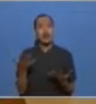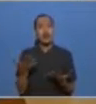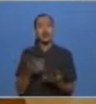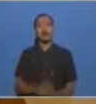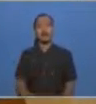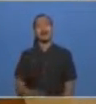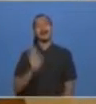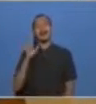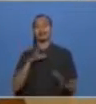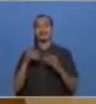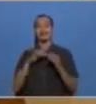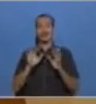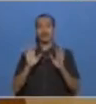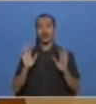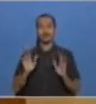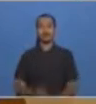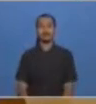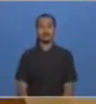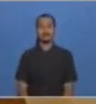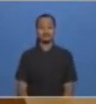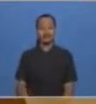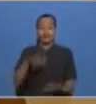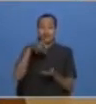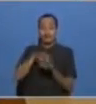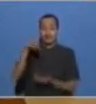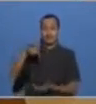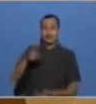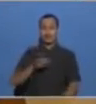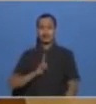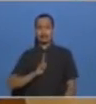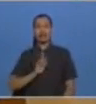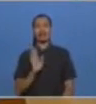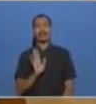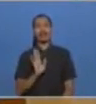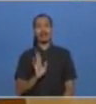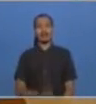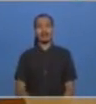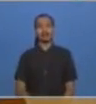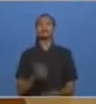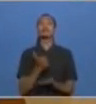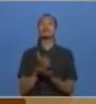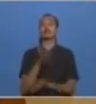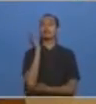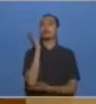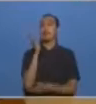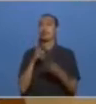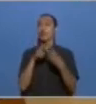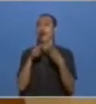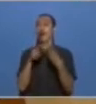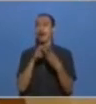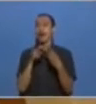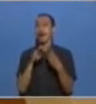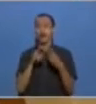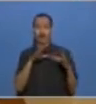banyak lagi. Dan kami di studio tidak sendirian karena masih ada dua sebenarnya narasumber yang akan bergabung nanti untuk